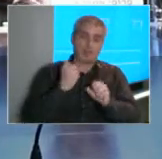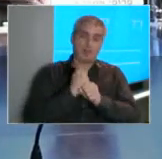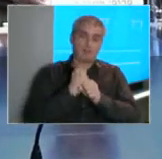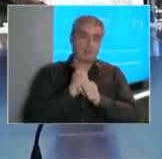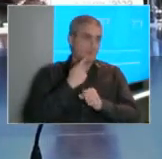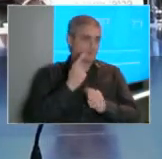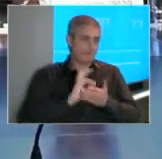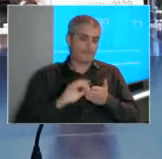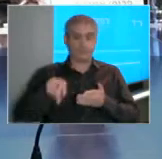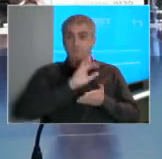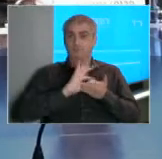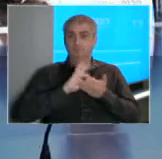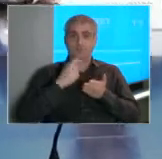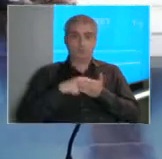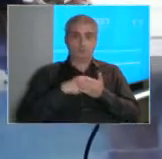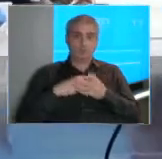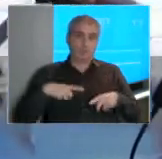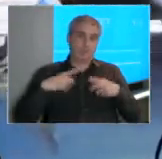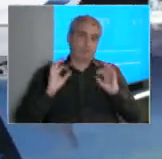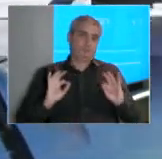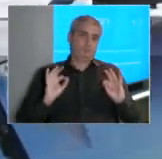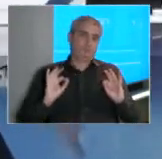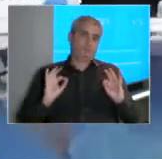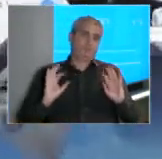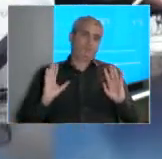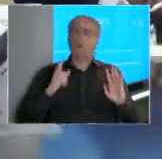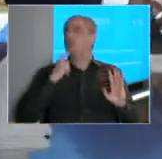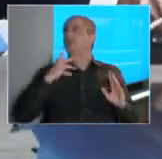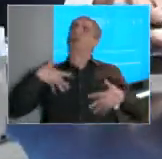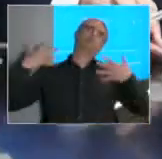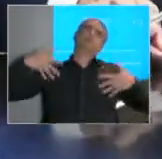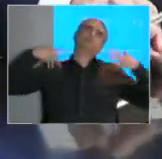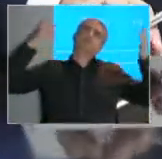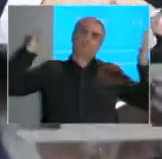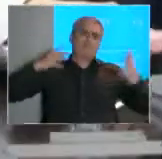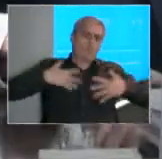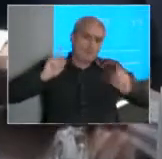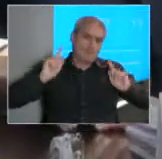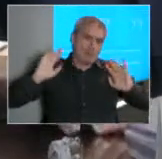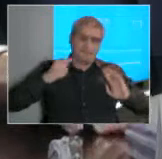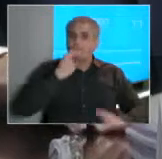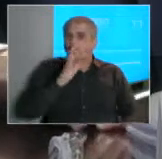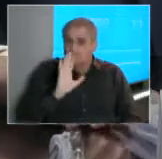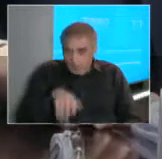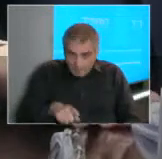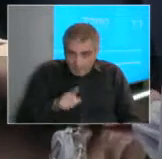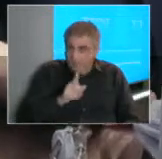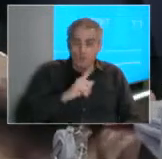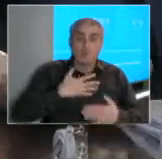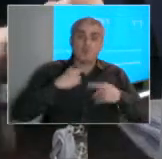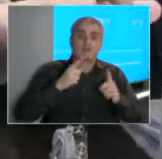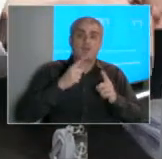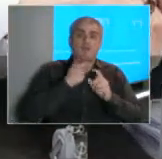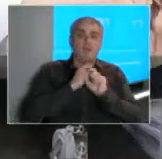כי אתה אומר שהפקידים של משרד האוצר הם חיים עם זה היטב. אני לא אומר שהם רוקדים משמחה, הם לא נבלים. ואני אומר לך גם שהם גם לא